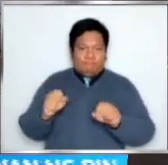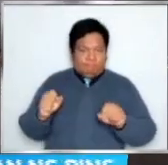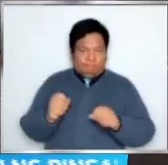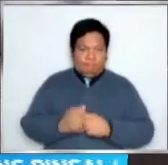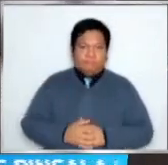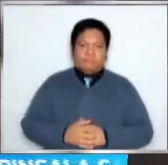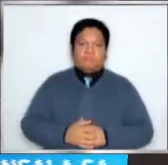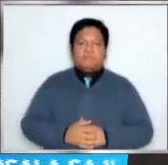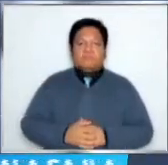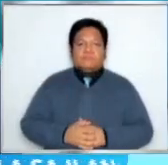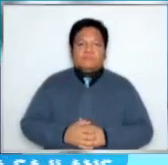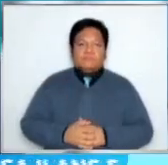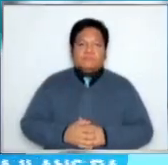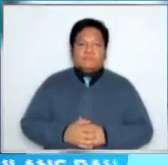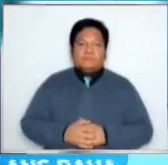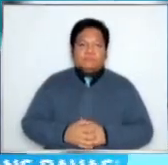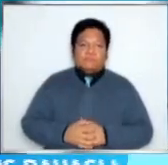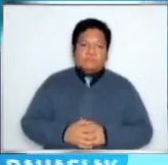GMA News.